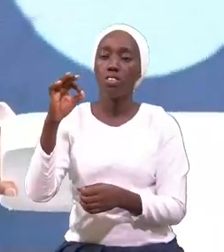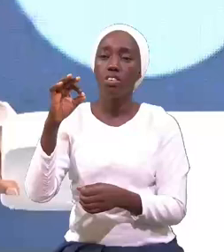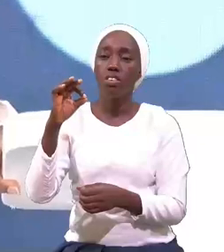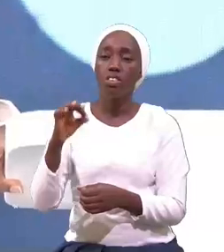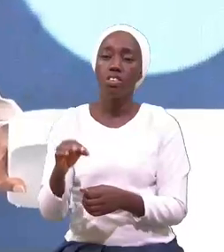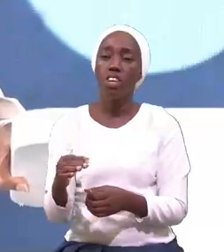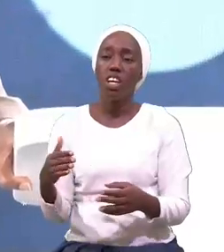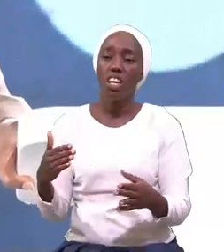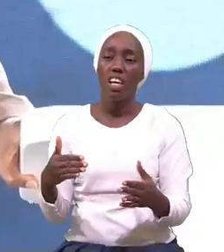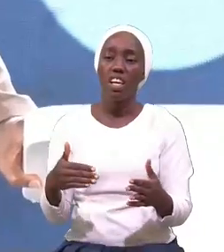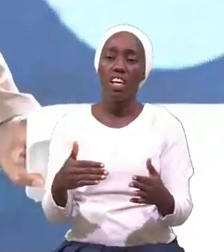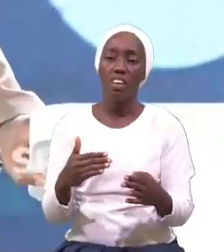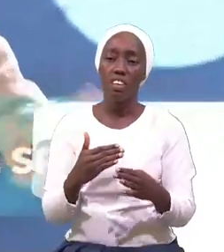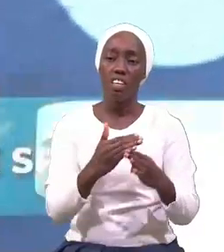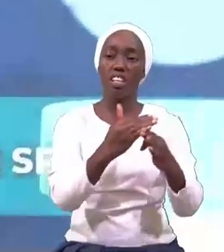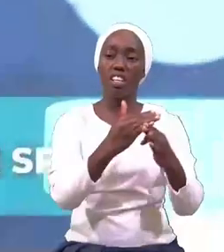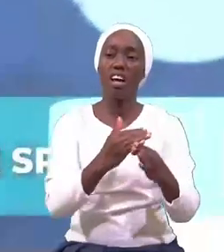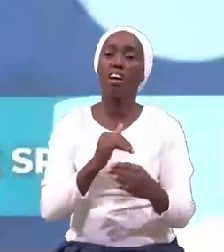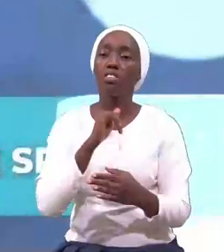Ne réprimez pas l'esprit humble.